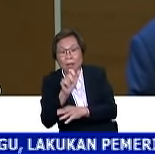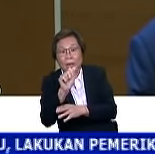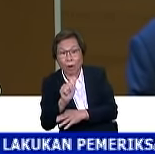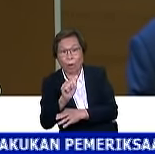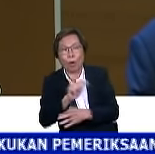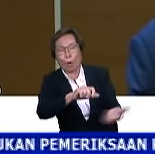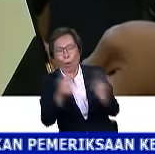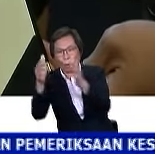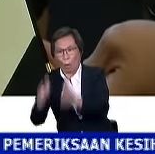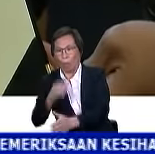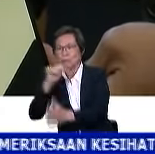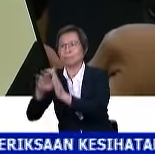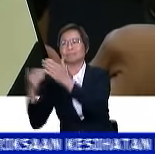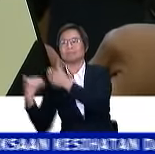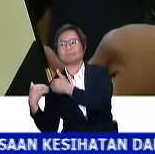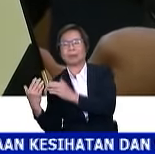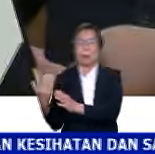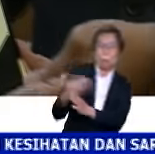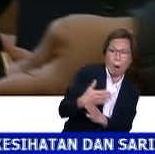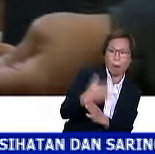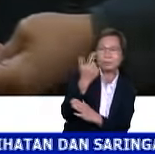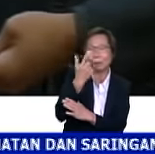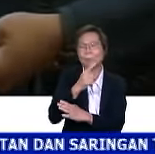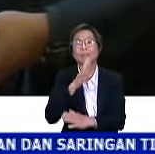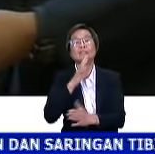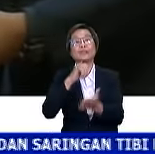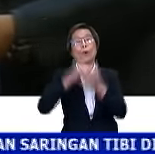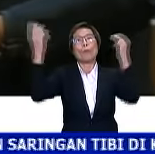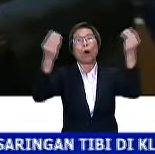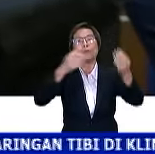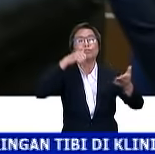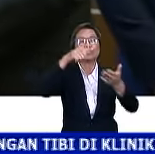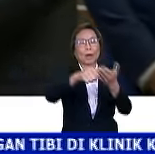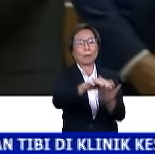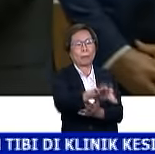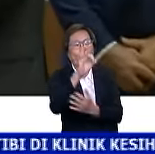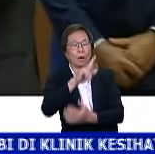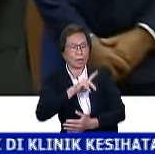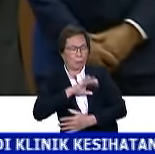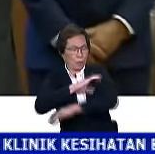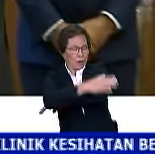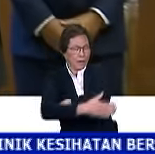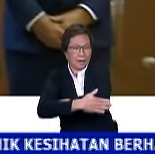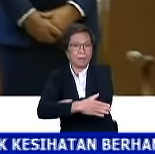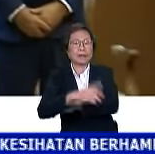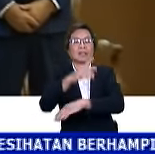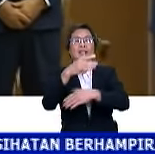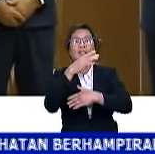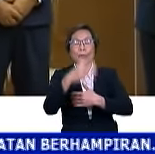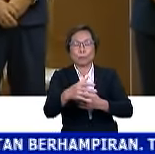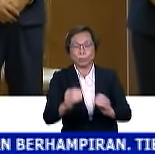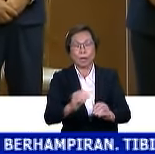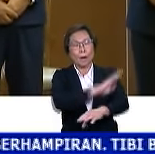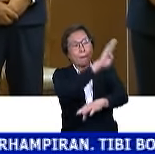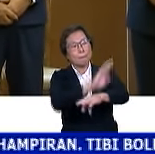tidak bertanggungjawab. Beliau berkata demikian selepas majlis watikah pelantikan Ketua Polis Negara di Ibu Pejabat Polis